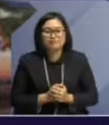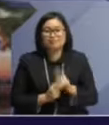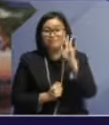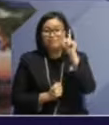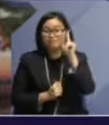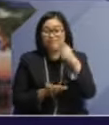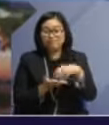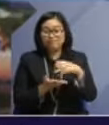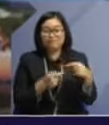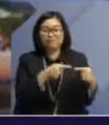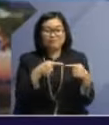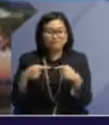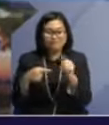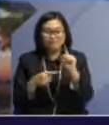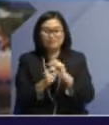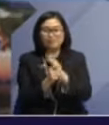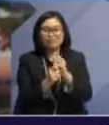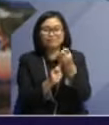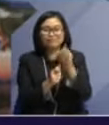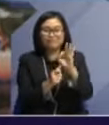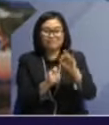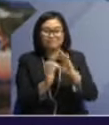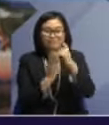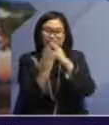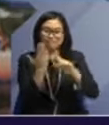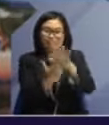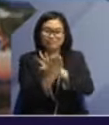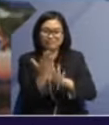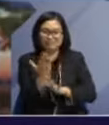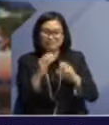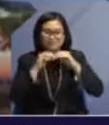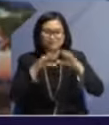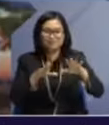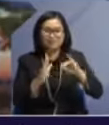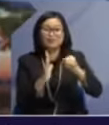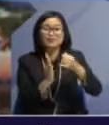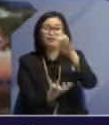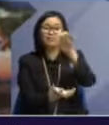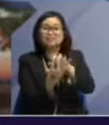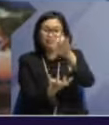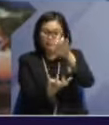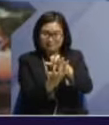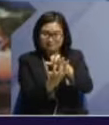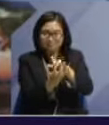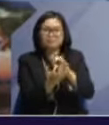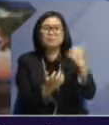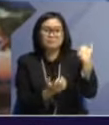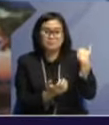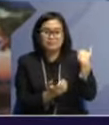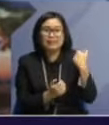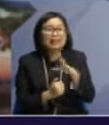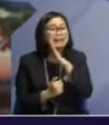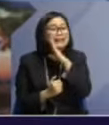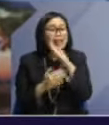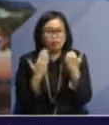มาอีกประเด็นหนึ่งเรื่องของโควิด -19 สำหรับการแพร่ระบาดในประเทศไทยจังหวัดพิจิตรครับก็เป็นอีกจังหวัดหนึ่งที่มีการแพร่ระบาดแ